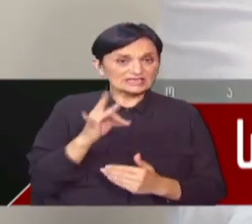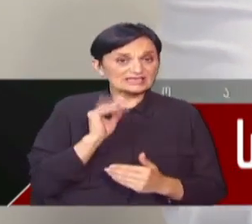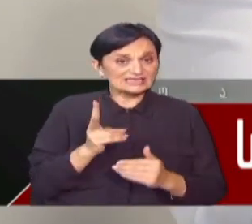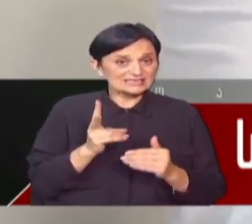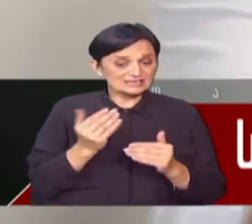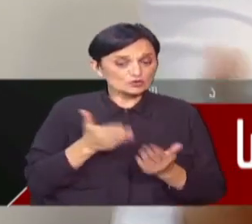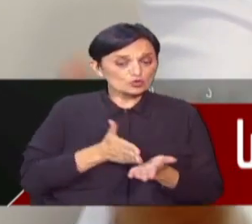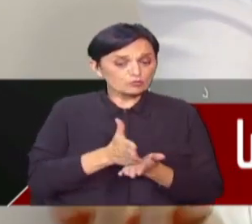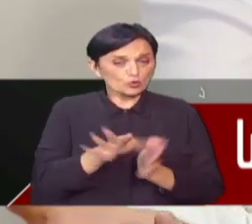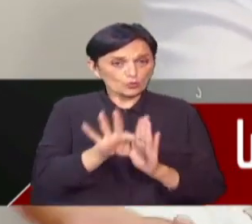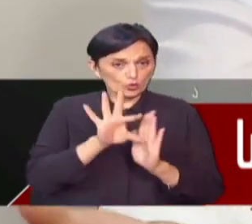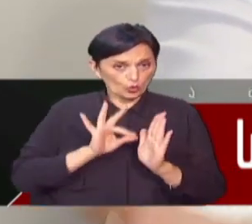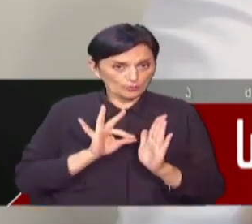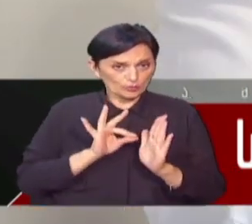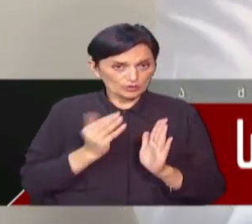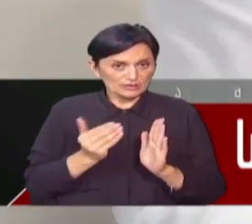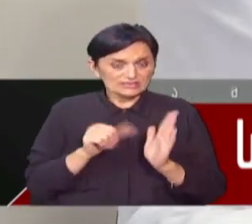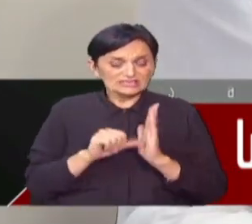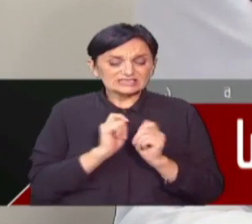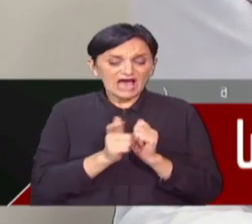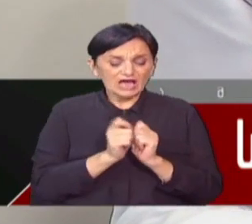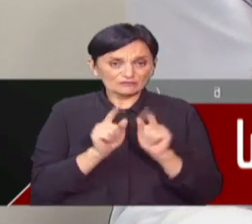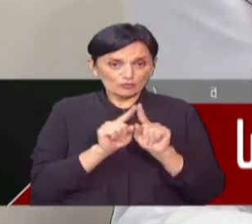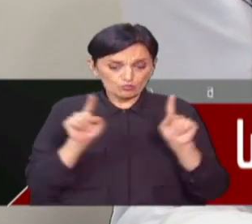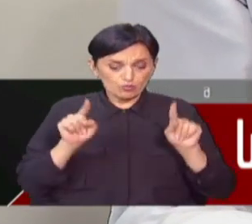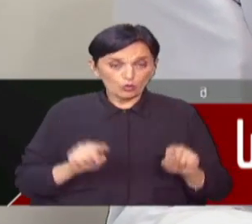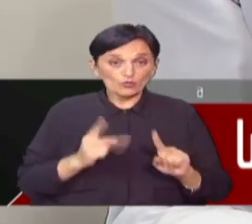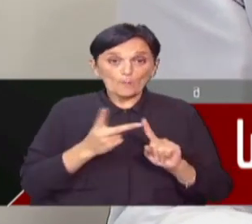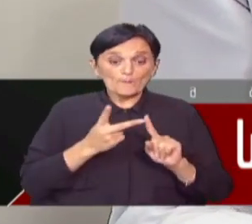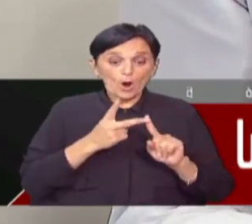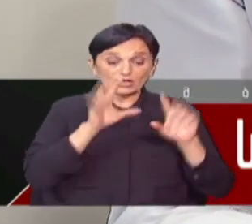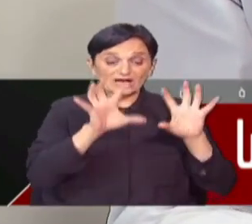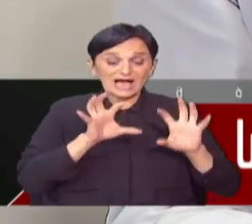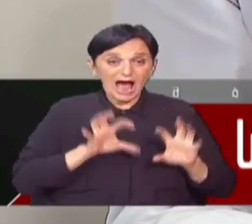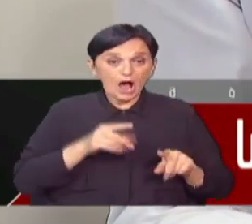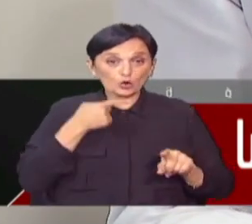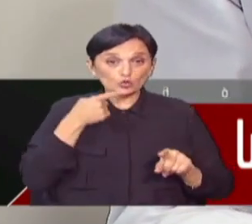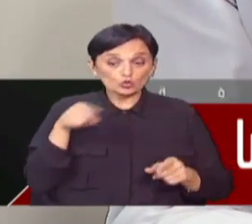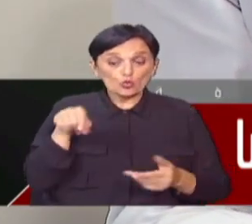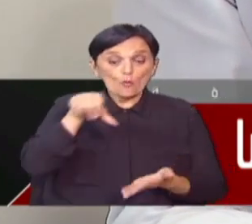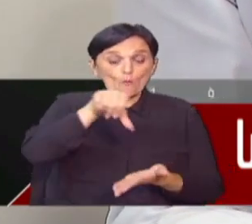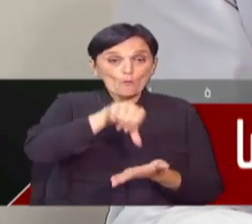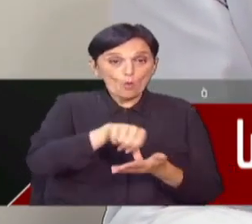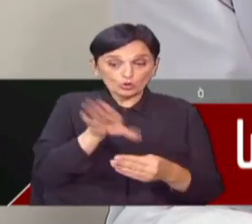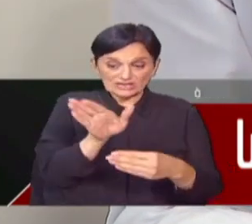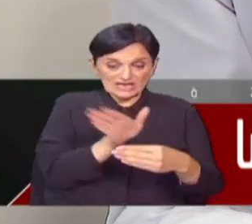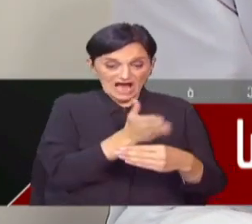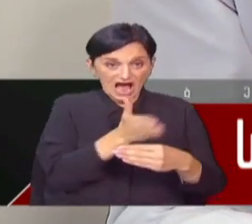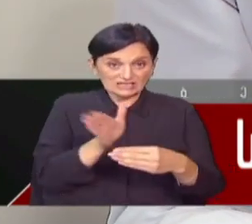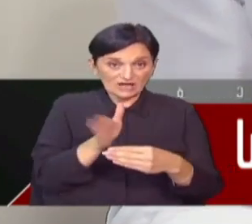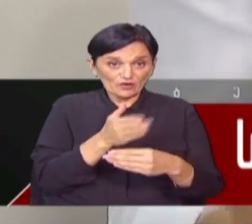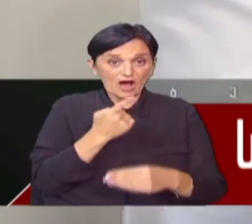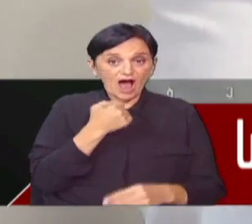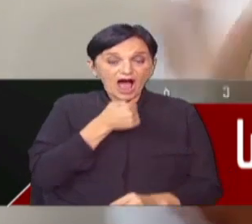პროფილიდან გამომდინარე აირჩიონ საინვესტიციო პორტფელი, და მეორე, კანონმა ესე თქვა, რომ მონაწილეები მოდი გადავანათ წილოთ